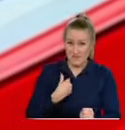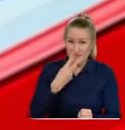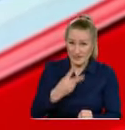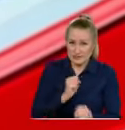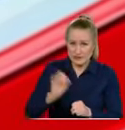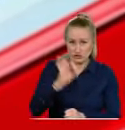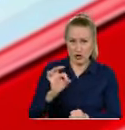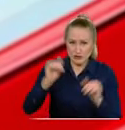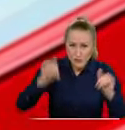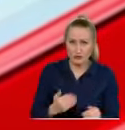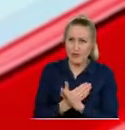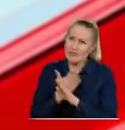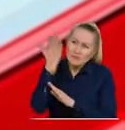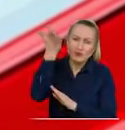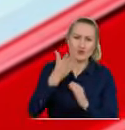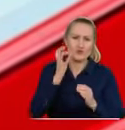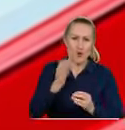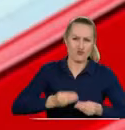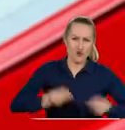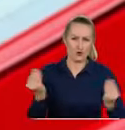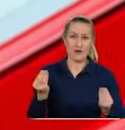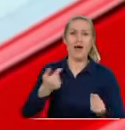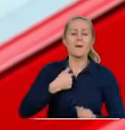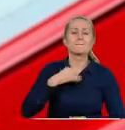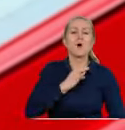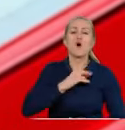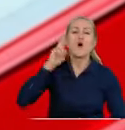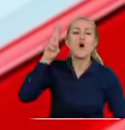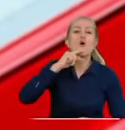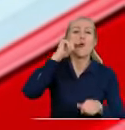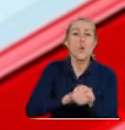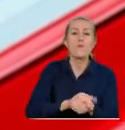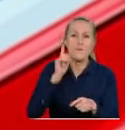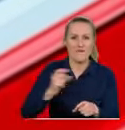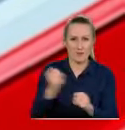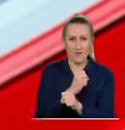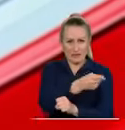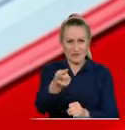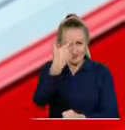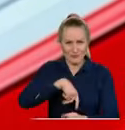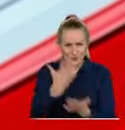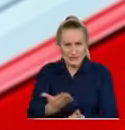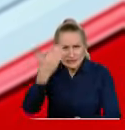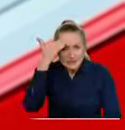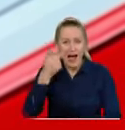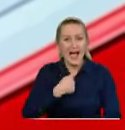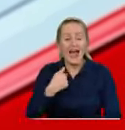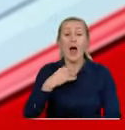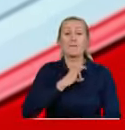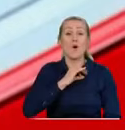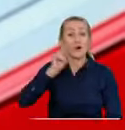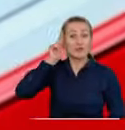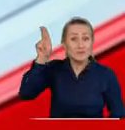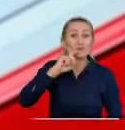bardzo pomyślny rozwój. Te moje zobowiązania są bardzo poważne, ale znacie mnie państwo z tego, że ja swoje